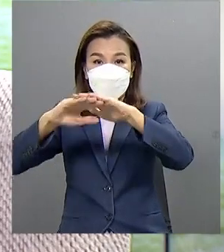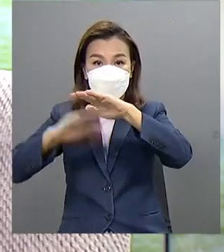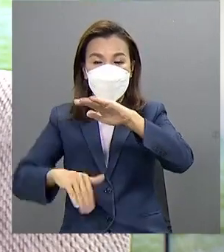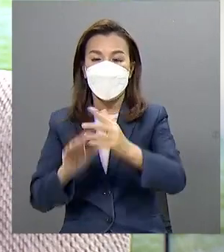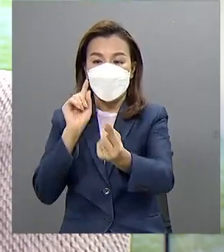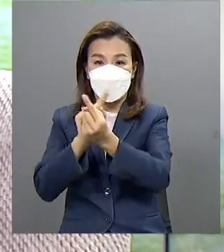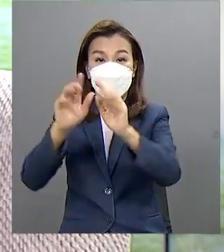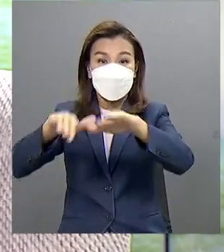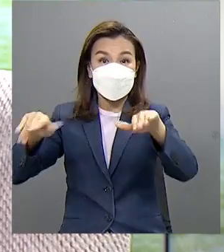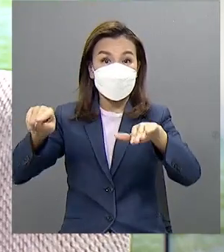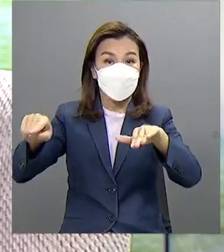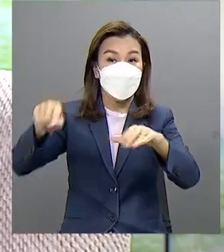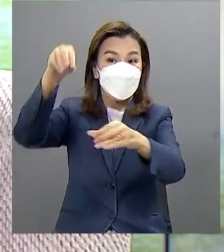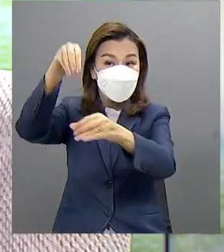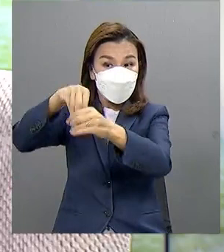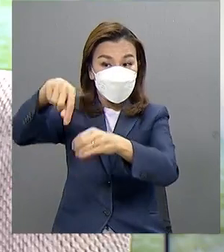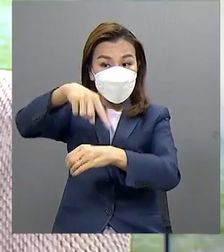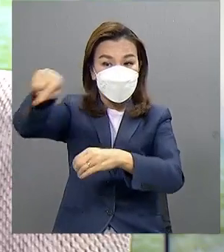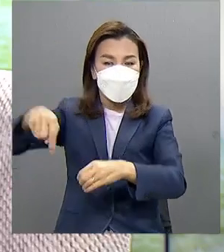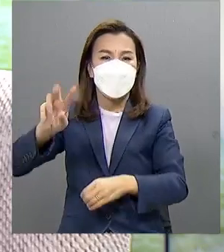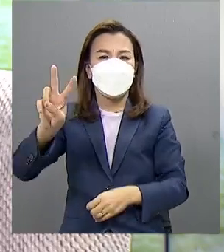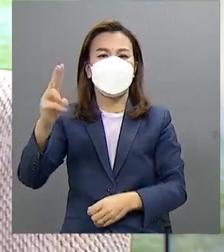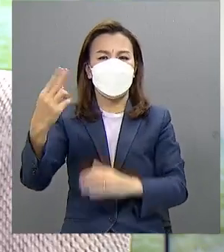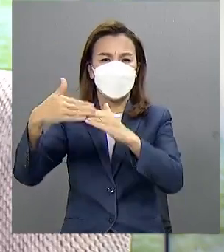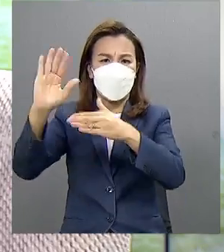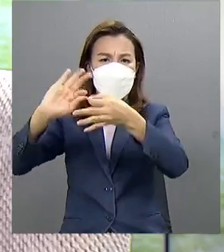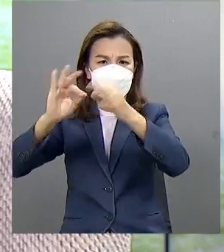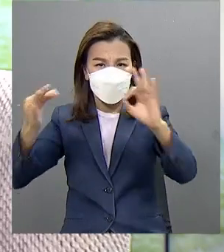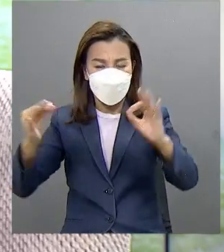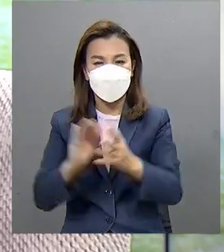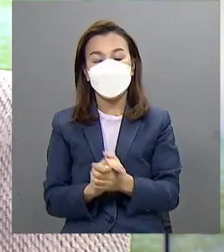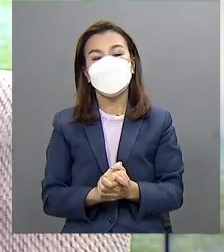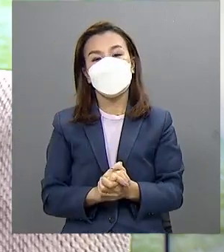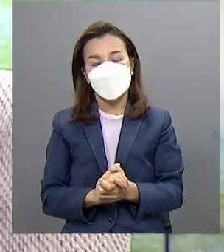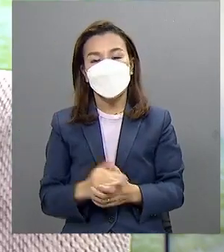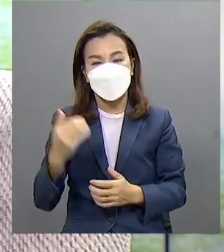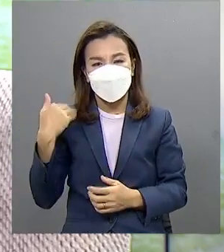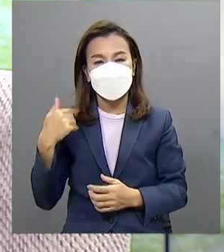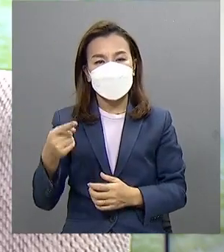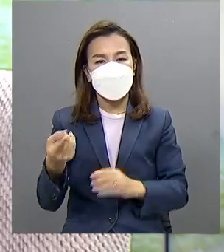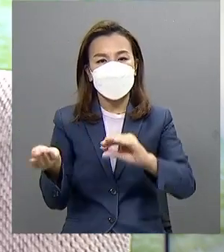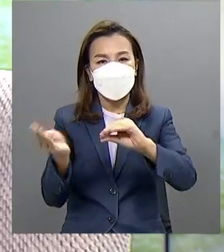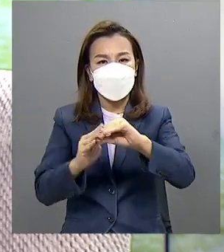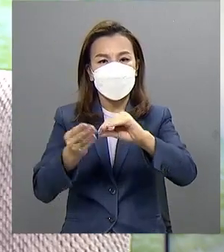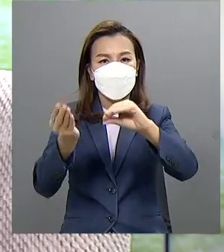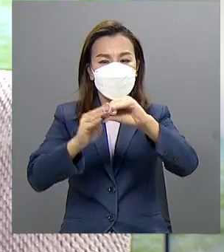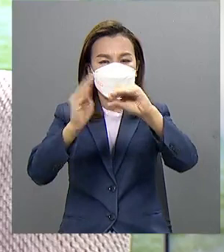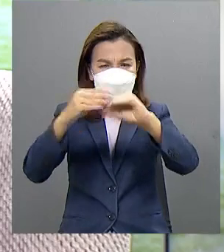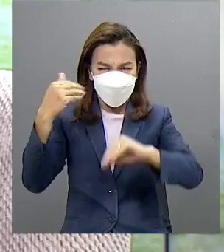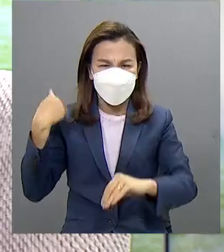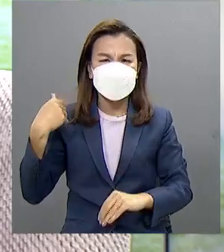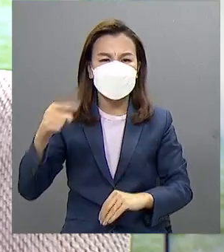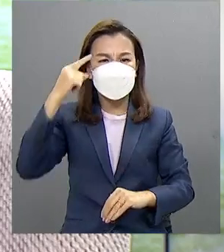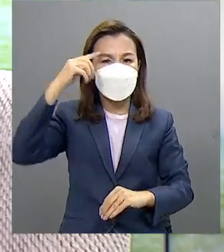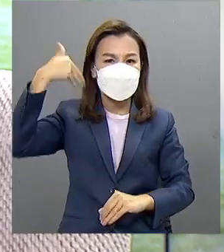จับกุมกว่า 20,000 คดีที่สำคัญคือตัวเลขนี้มีแนวโน้มจะสูงขึ้นเรื่อยๆด้วยค่ะซึ่งถึงแม้ว่าเยาวชนอาจจะ